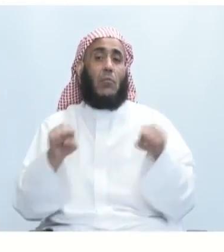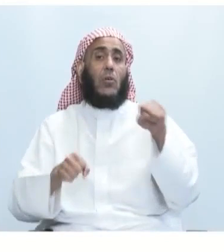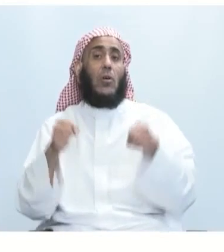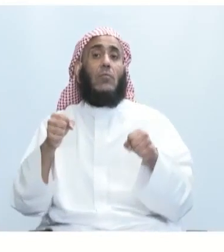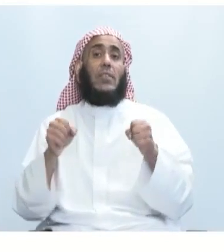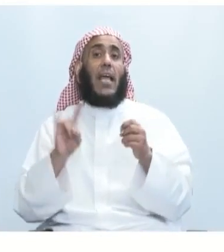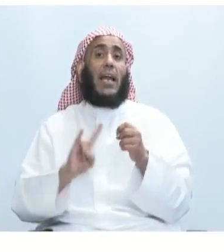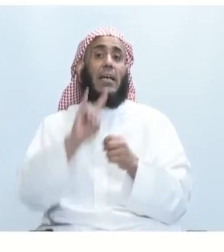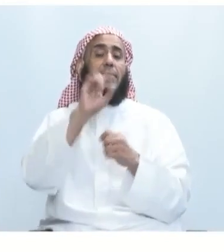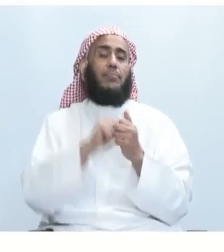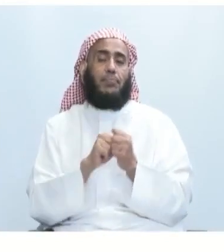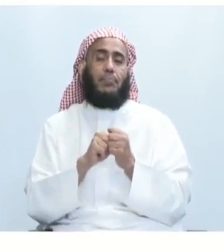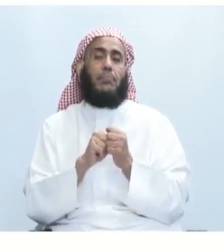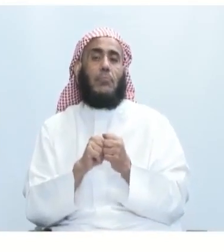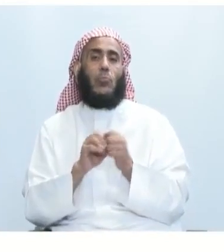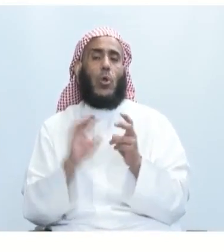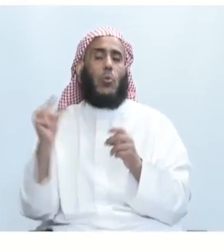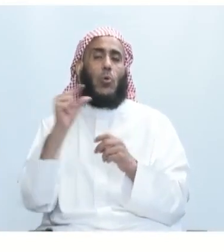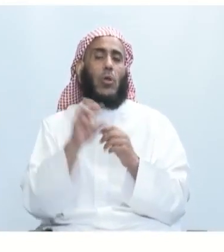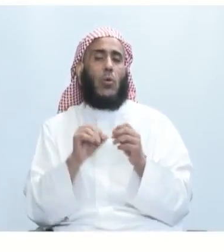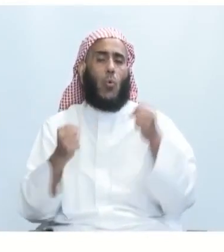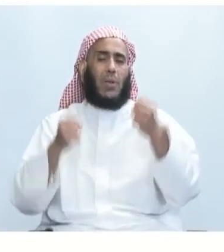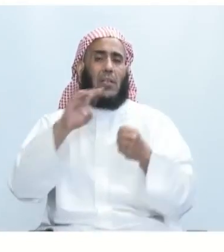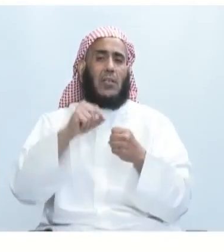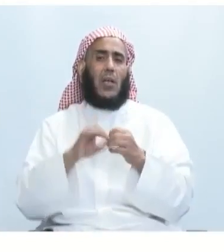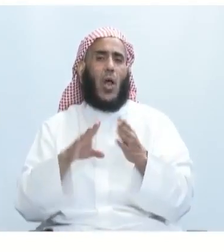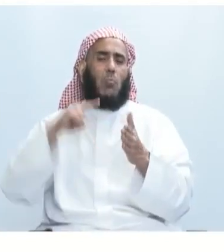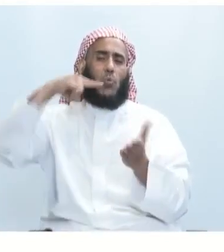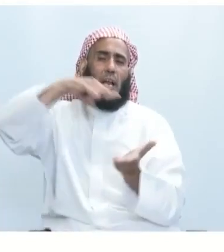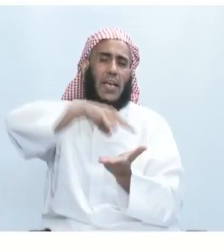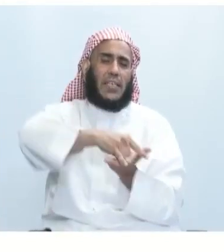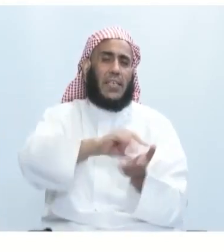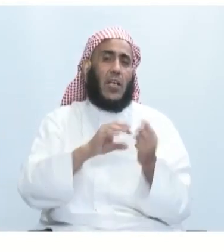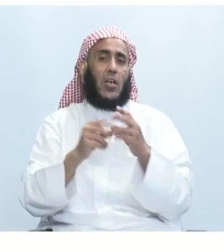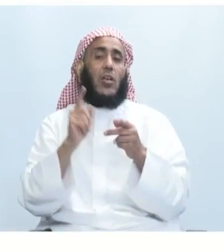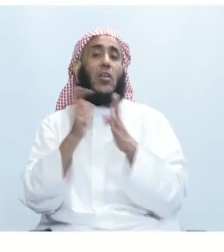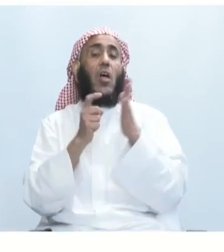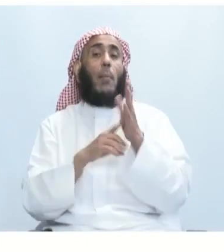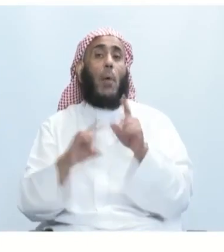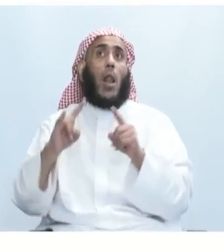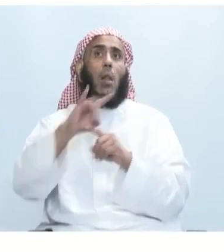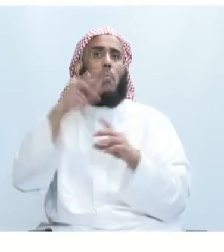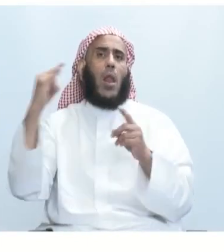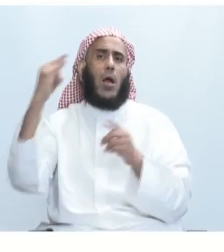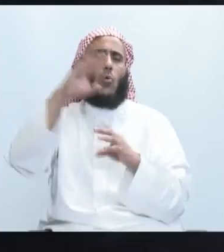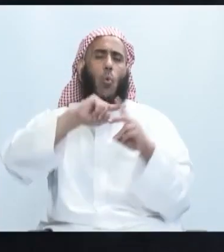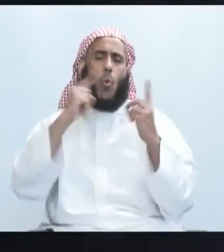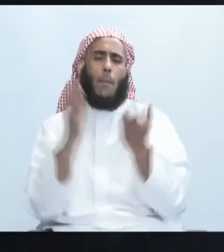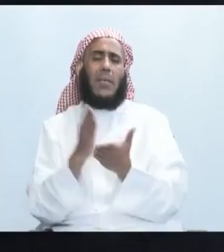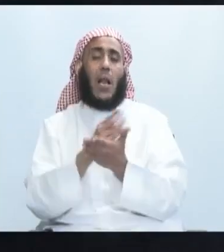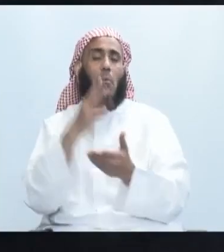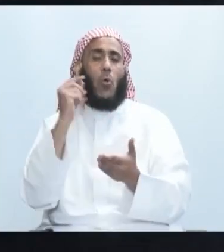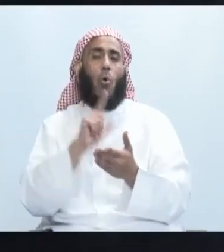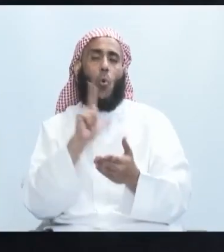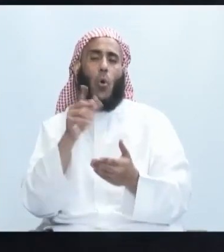قمره القياده هناك مصطلحات مثلا قمره القياده المدرج برج التحكم نظام الملاحه فكل مجال معرفي